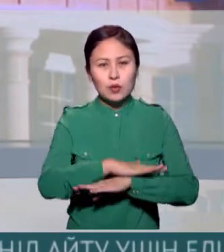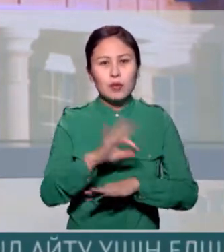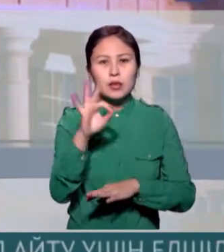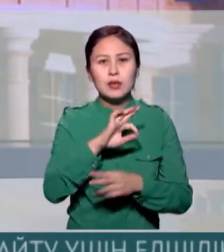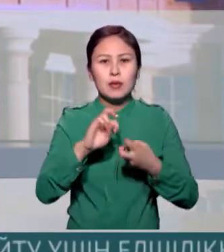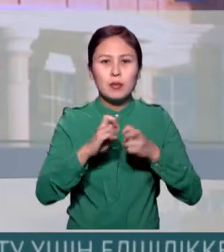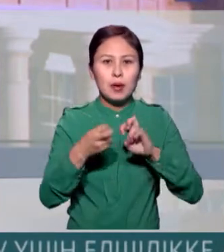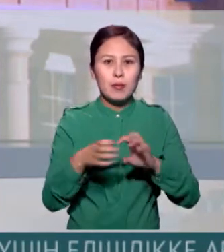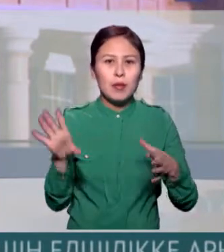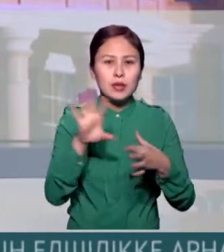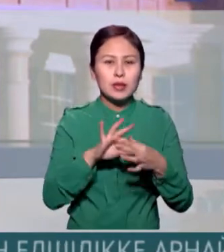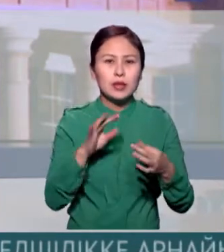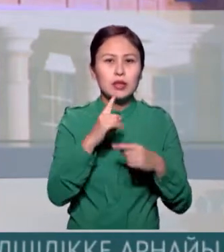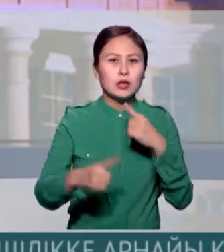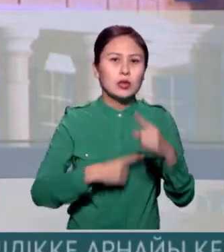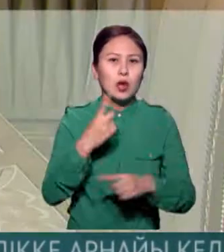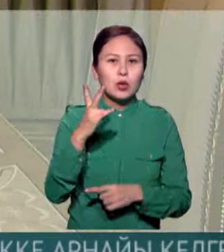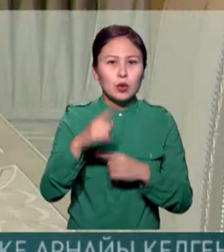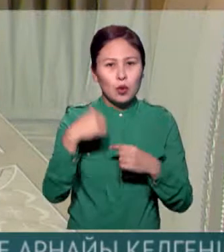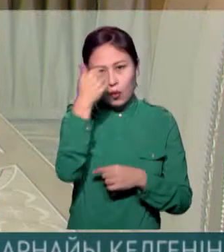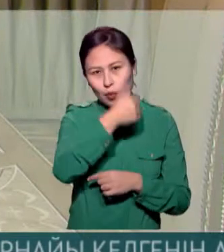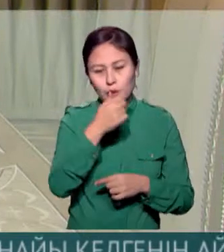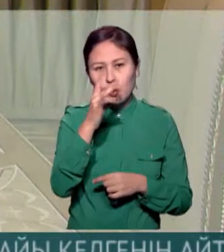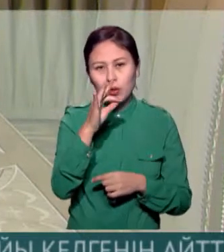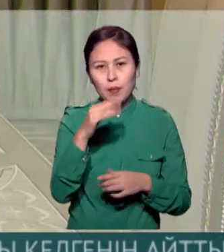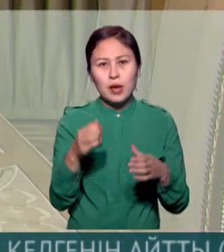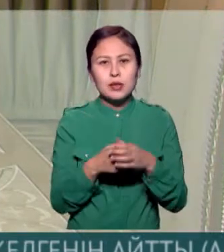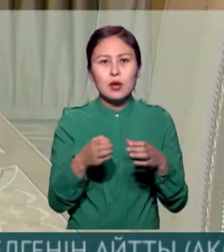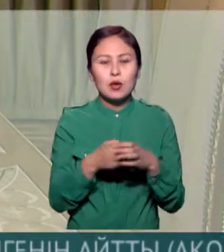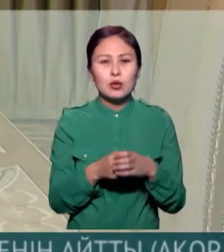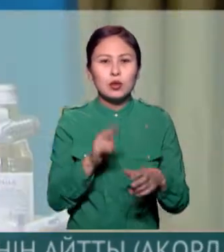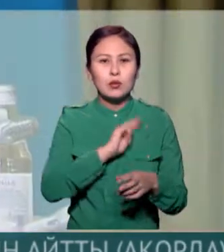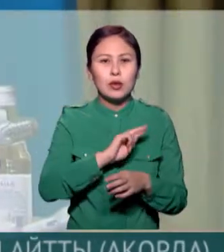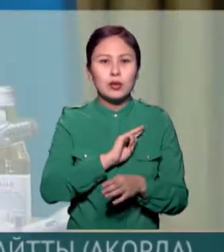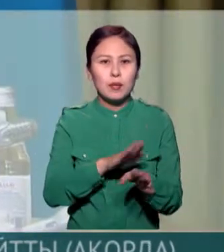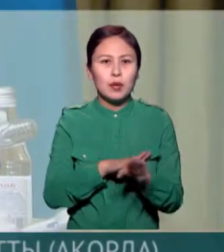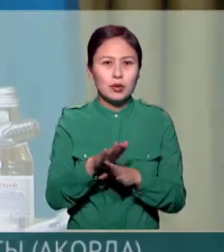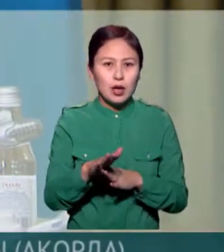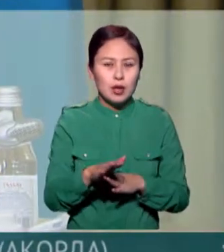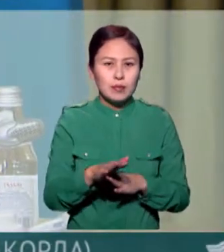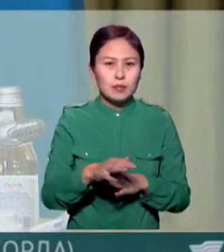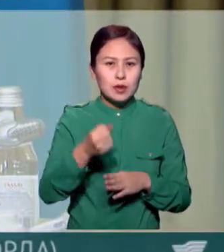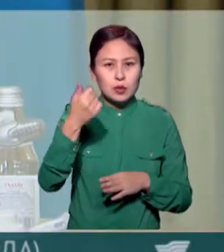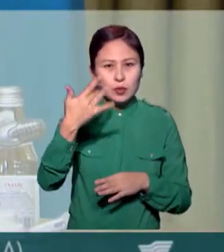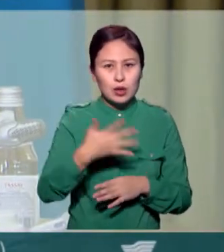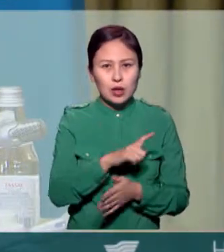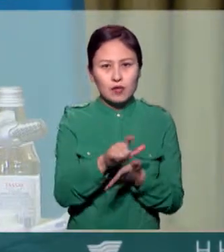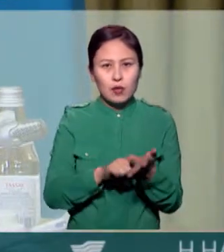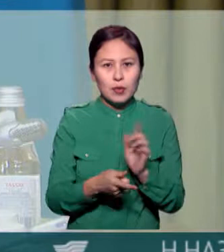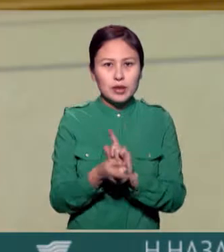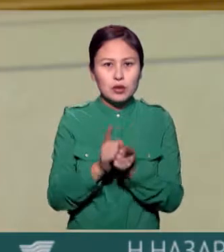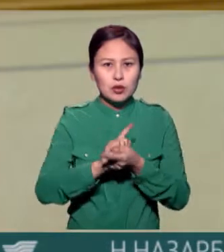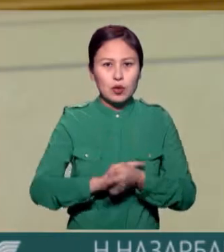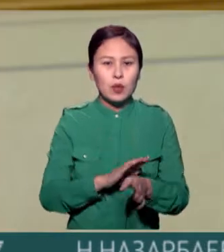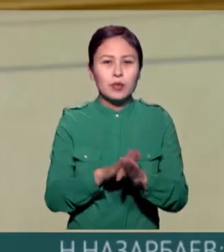тәртібіндегі мәселелердің көптігіне байланысты келесі жылы Нұр Отан партиясының алдында ауқымды жұмыстар тұрғанын атап өтті. 5 институционалдық